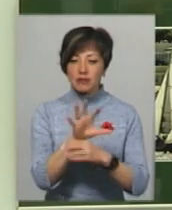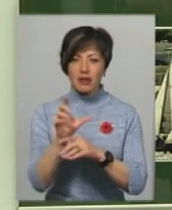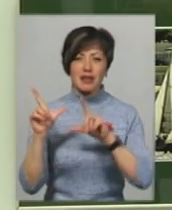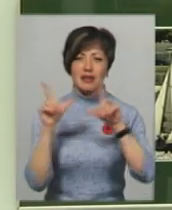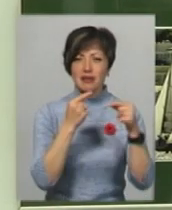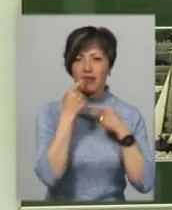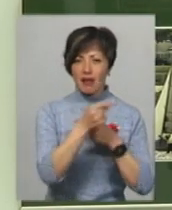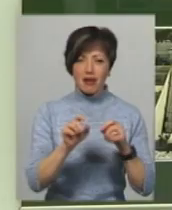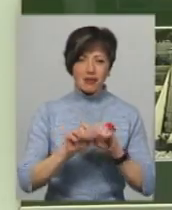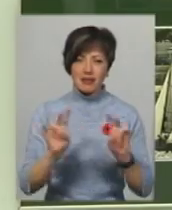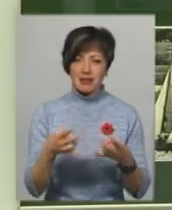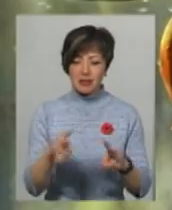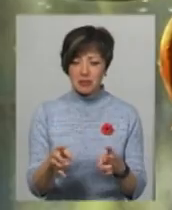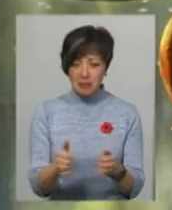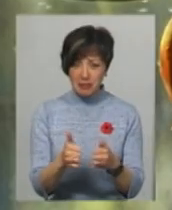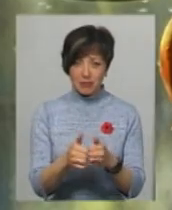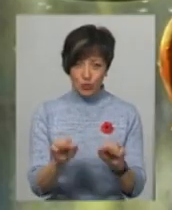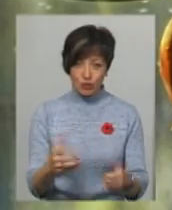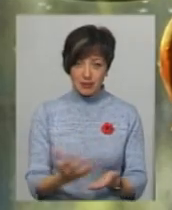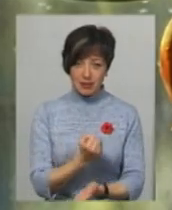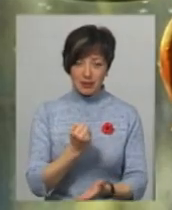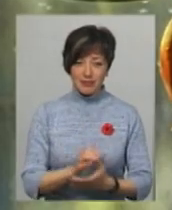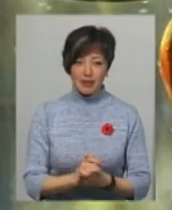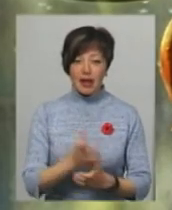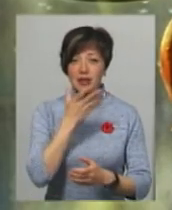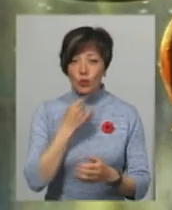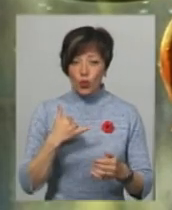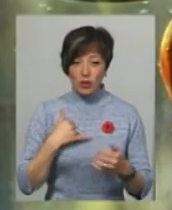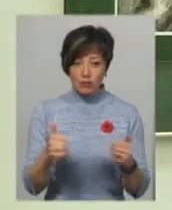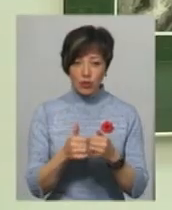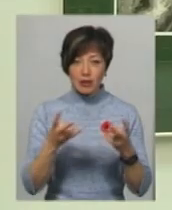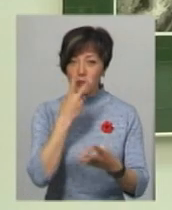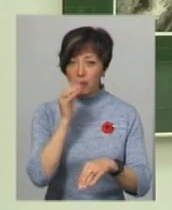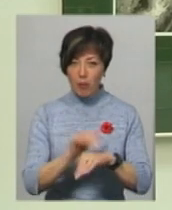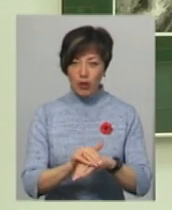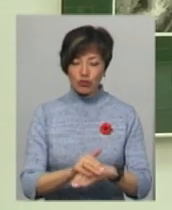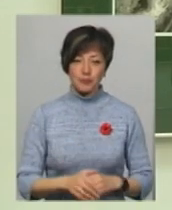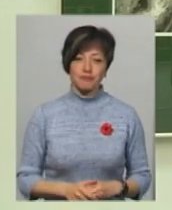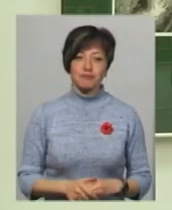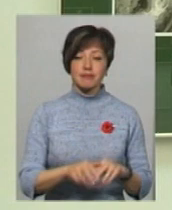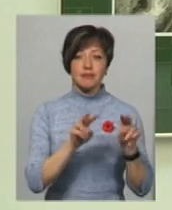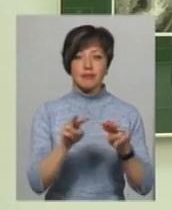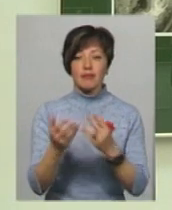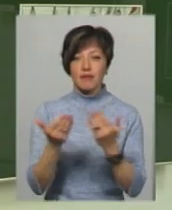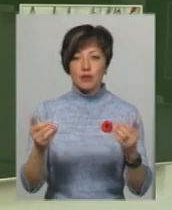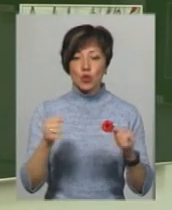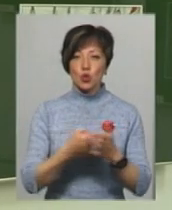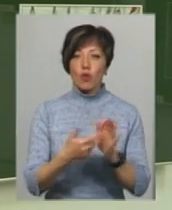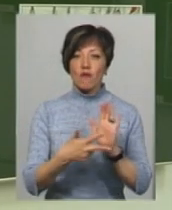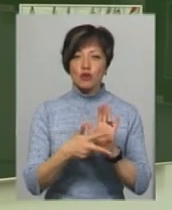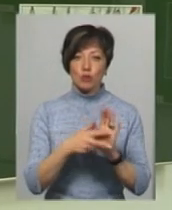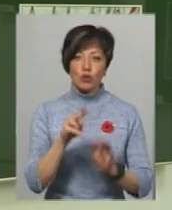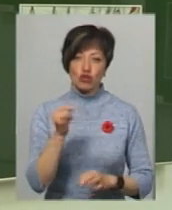кудись далеко, можна і знайти під ногами. Красота в нас під ногами, тільки треба її побачити. Переглянути фотовернісаж можна до